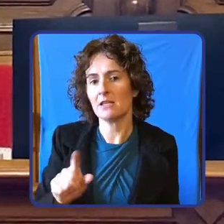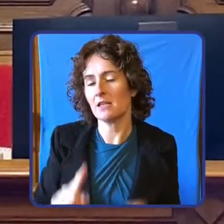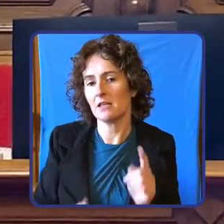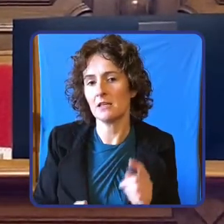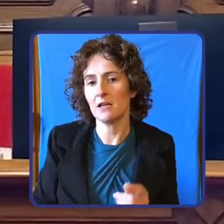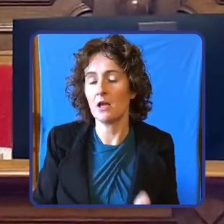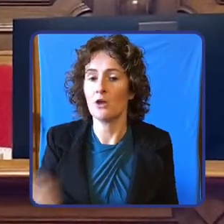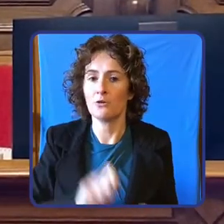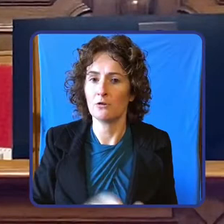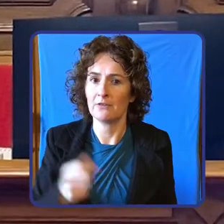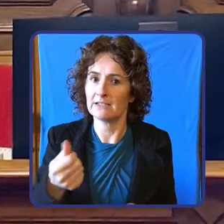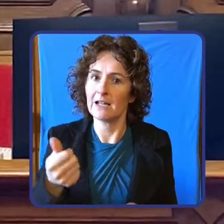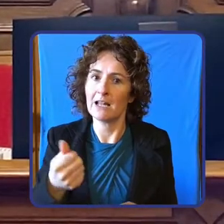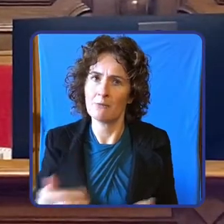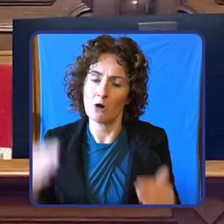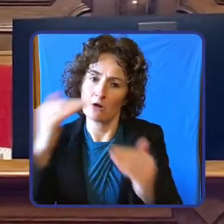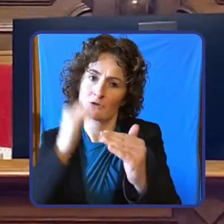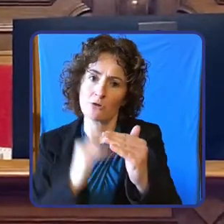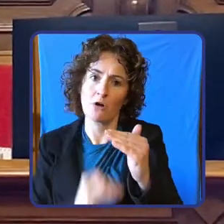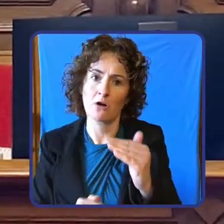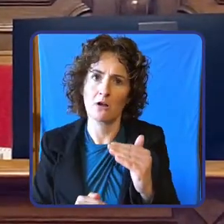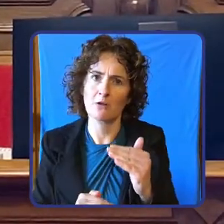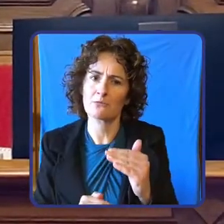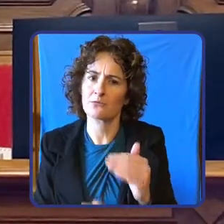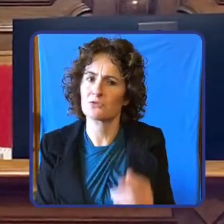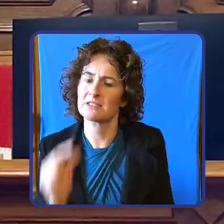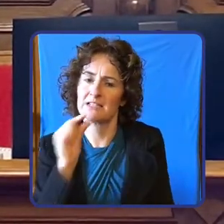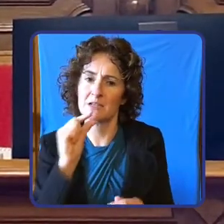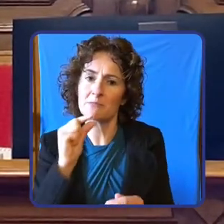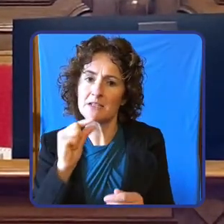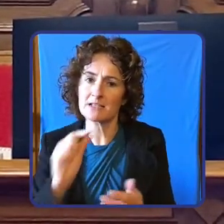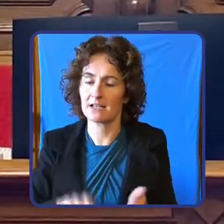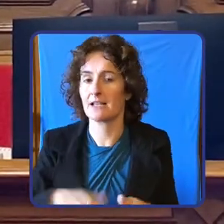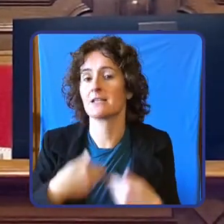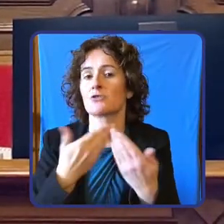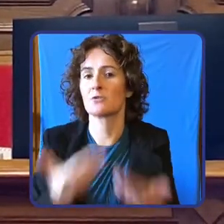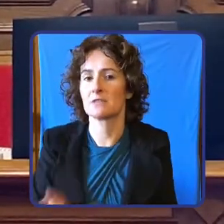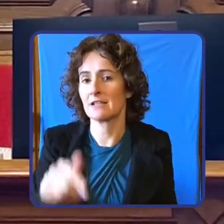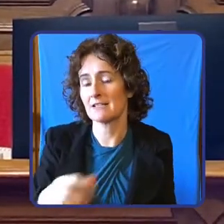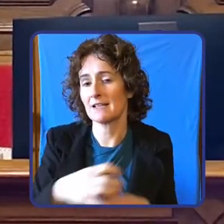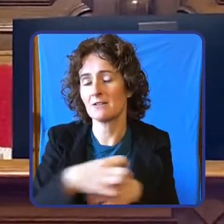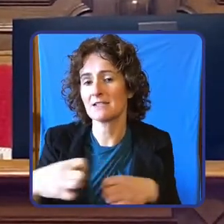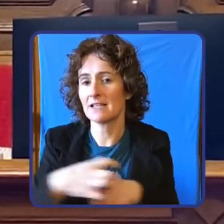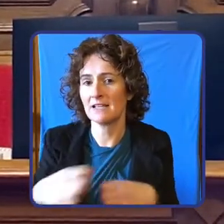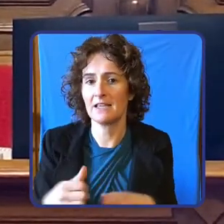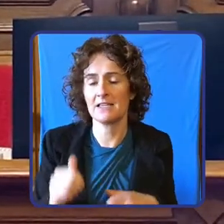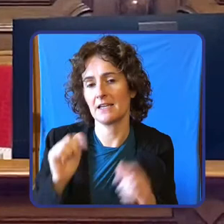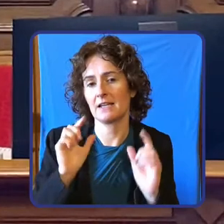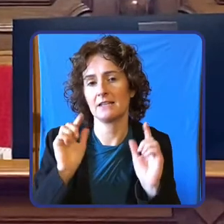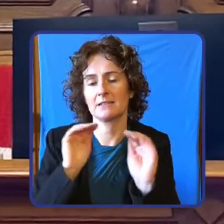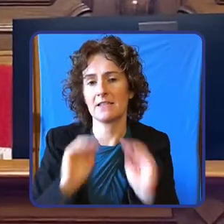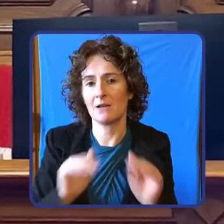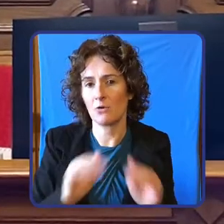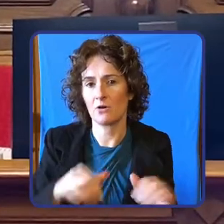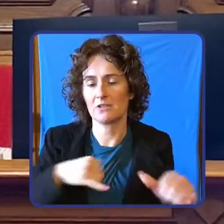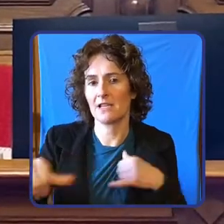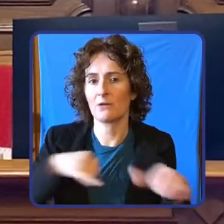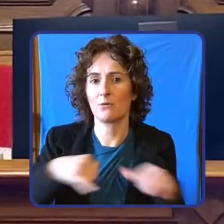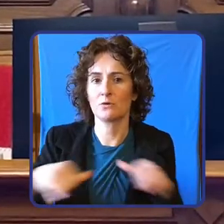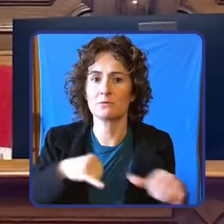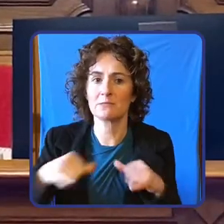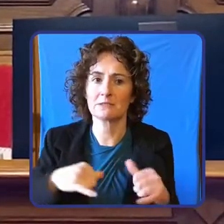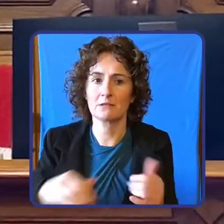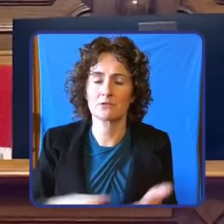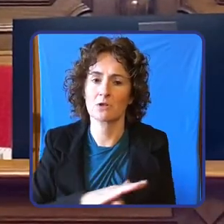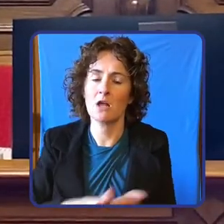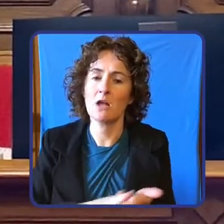alacsonyabb. Szerény hozzájárulás, amivel 100%-ban a szegényeket támogatják hódmezővásárhelyen, hogy ezt milyen módon is mikor